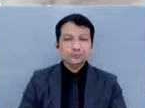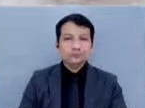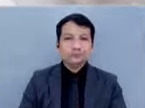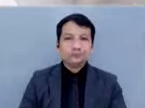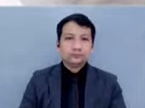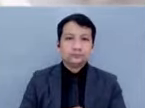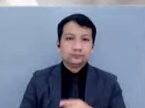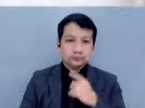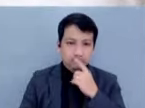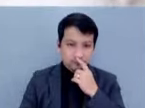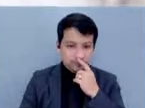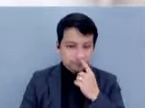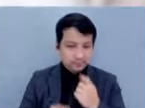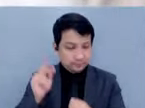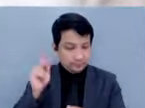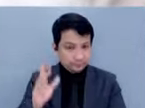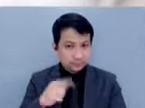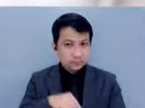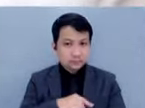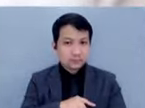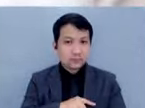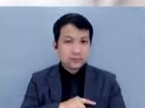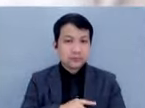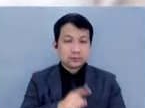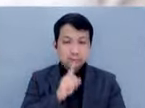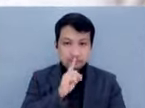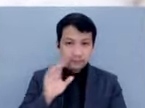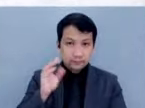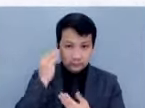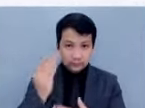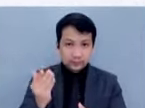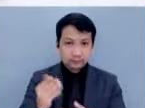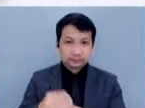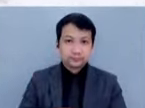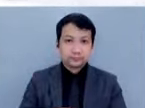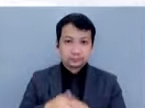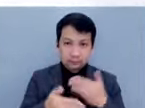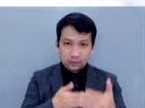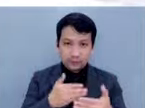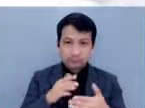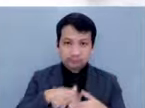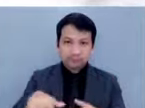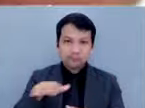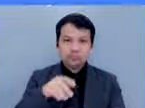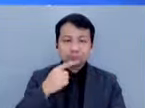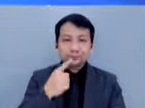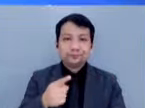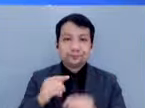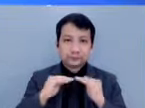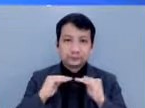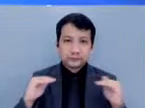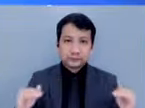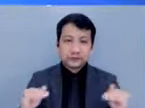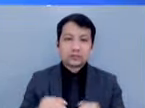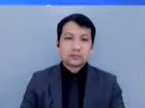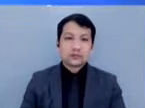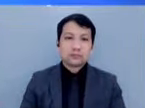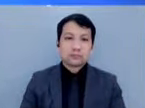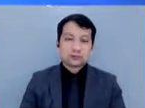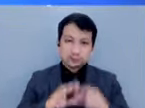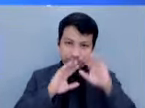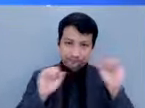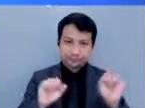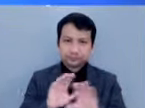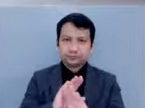to Pastor Kibuloy. Ang may papangako ko, all the proceedings will be fair. Gig pa ng Pangulo, hindi rin daw